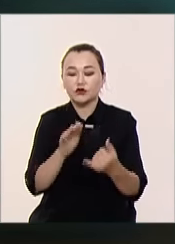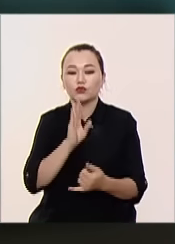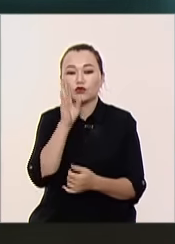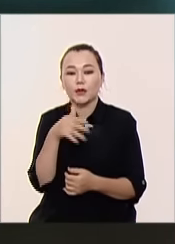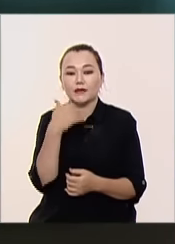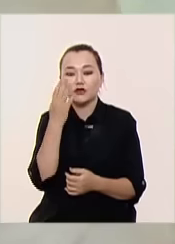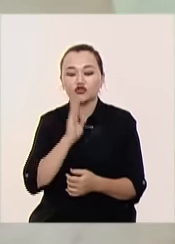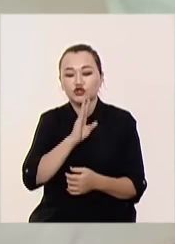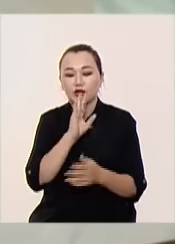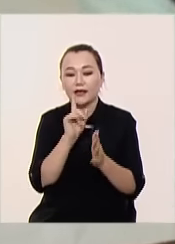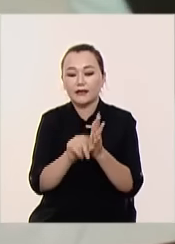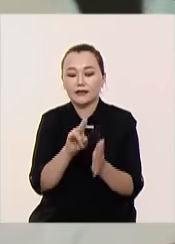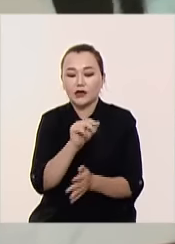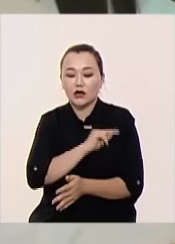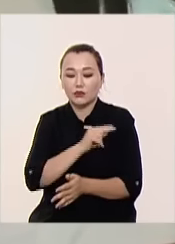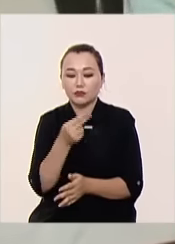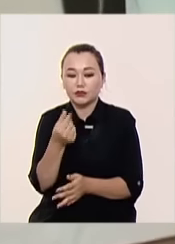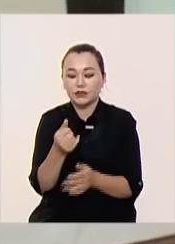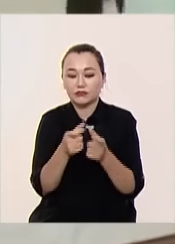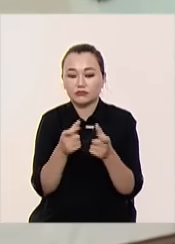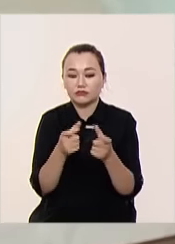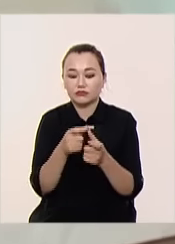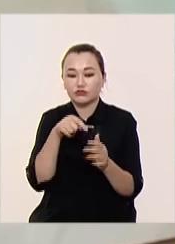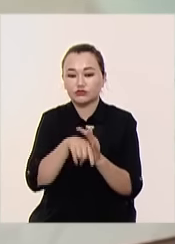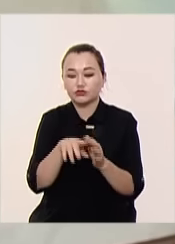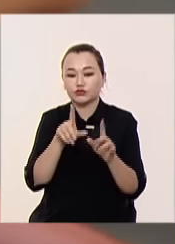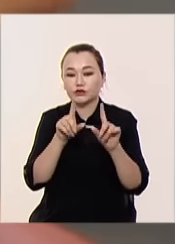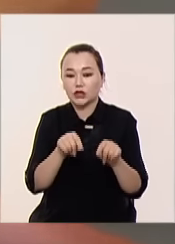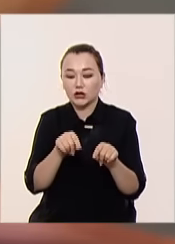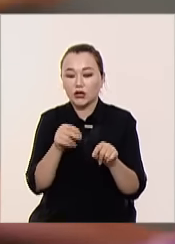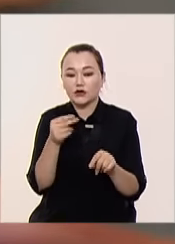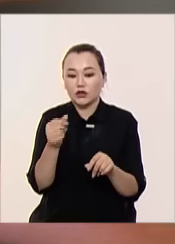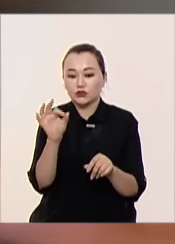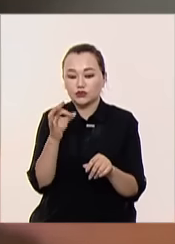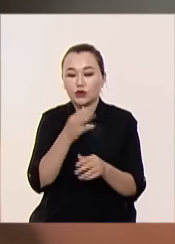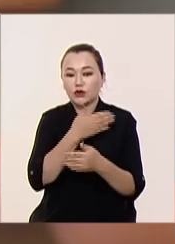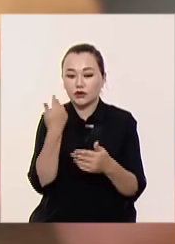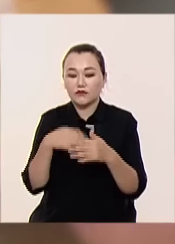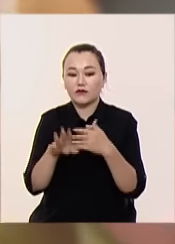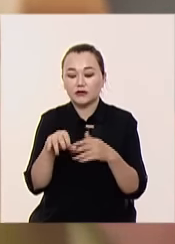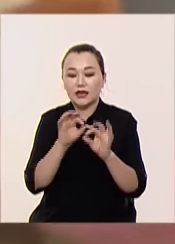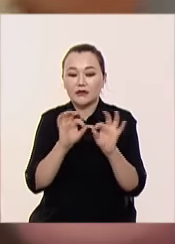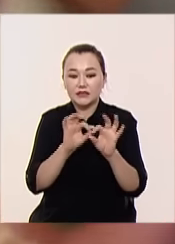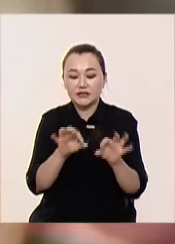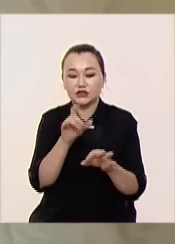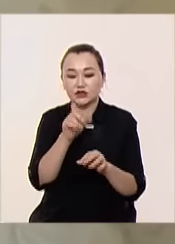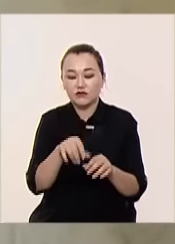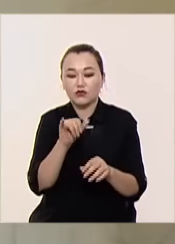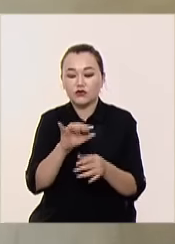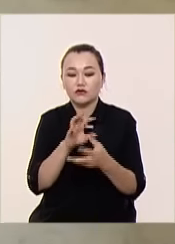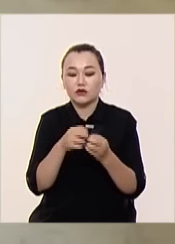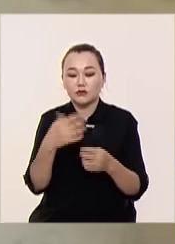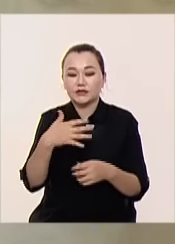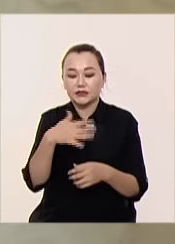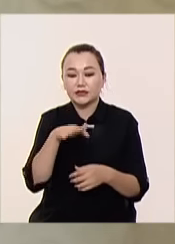женщина ехала на работу, денег на транспортной карте не оказалось. Наличных тоже. На выходе, говорит, объяснила кондуктору, что у нее всего